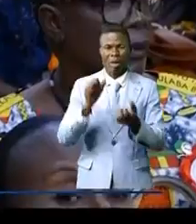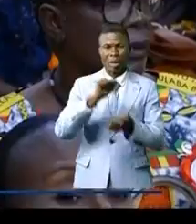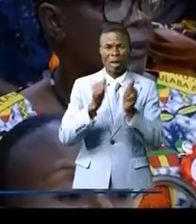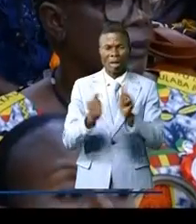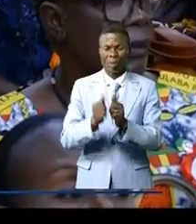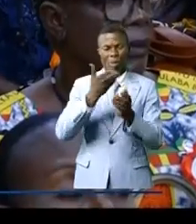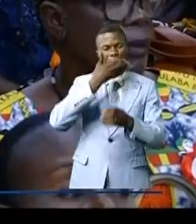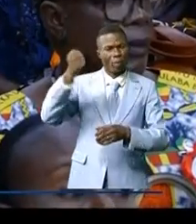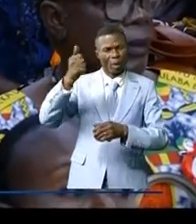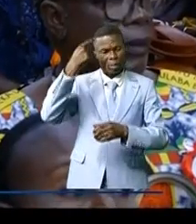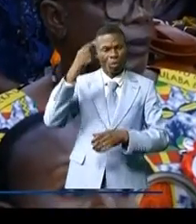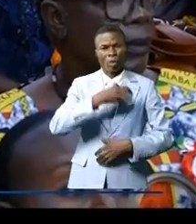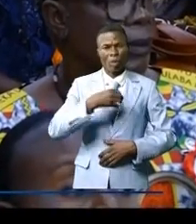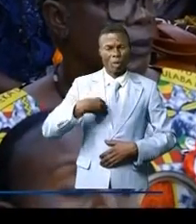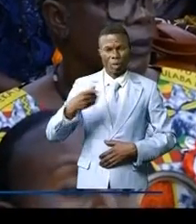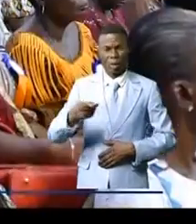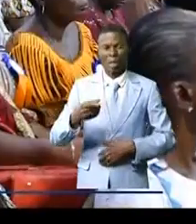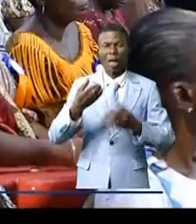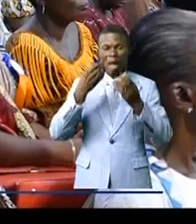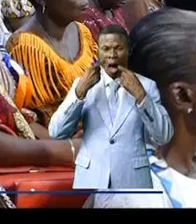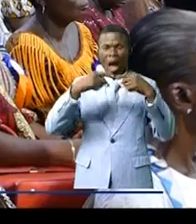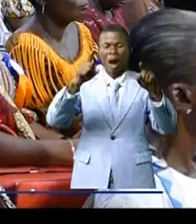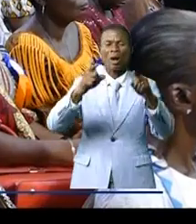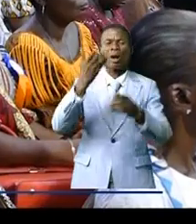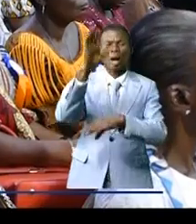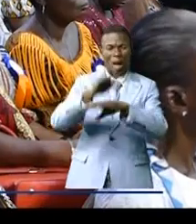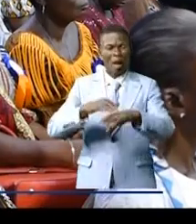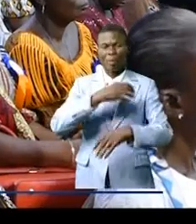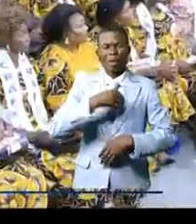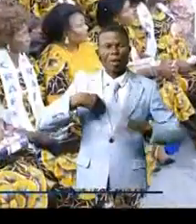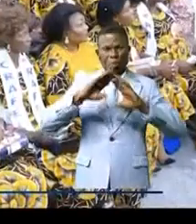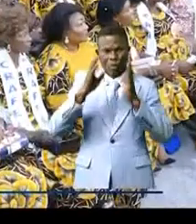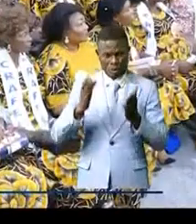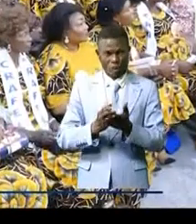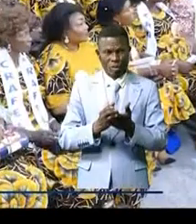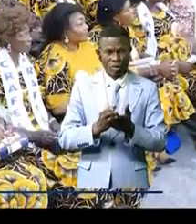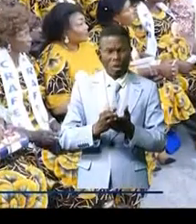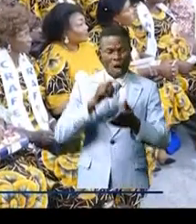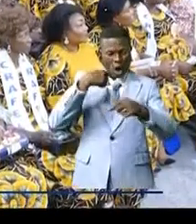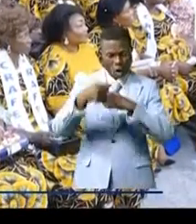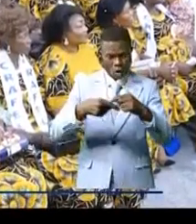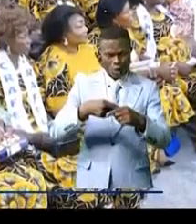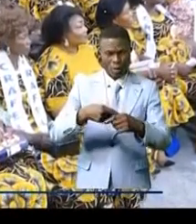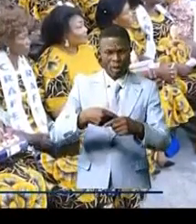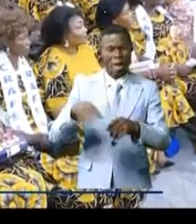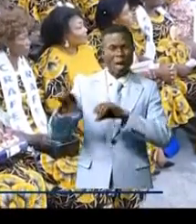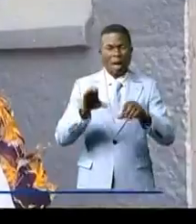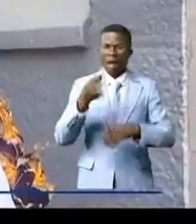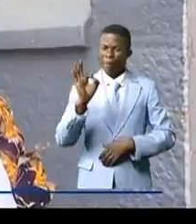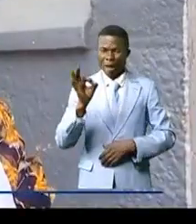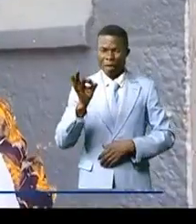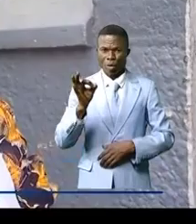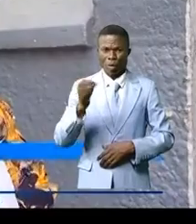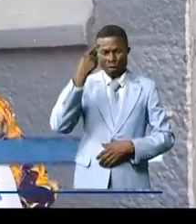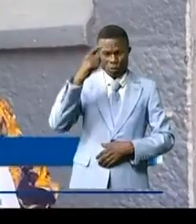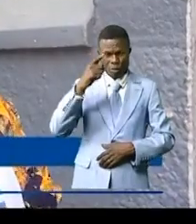par excellence pour la femme. Nous lançons cet appel à toutes les femmes qui ne se sont pas encore lancées dans une activité autre